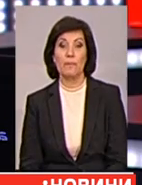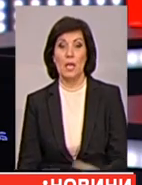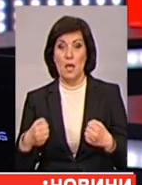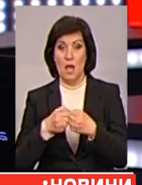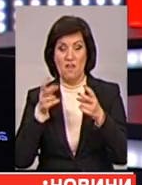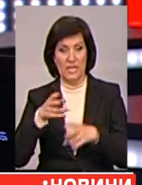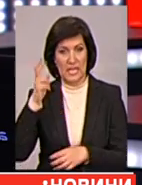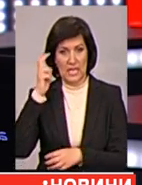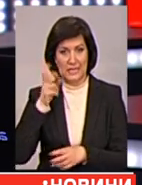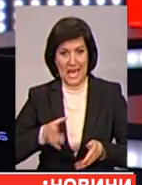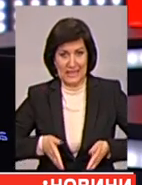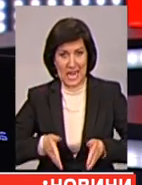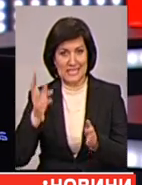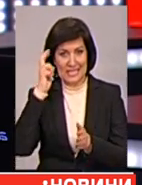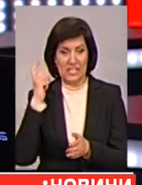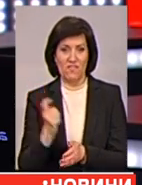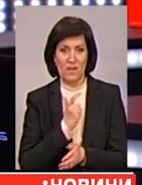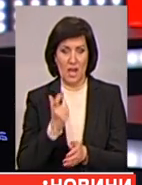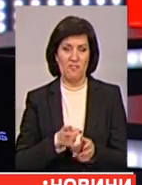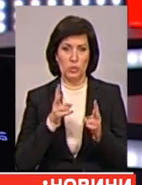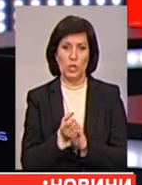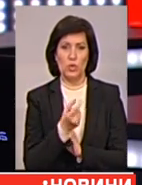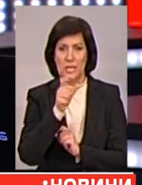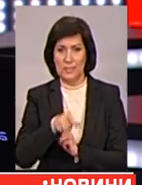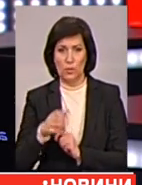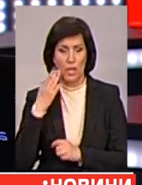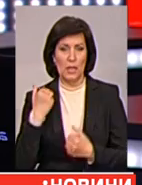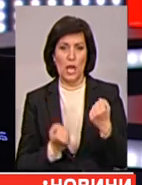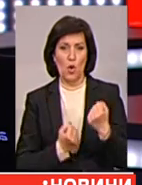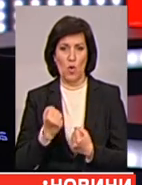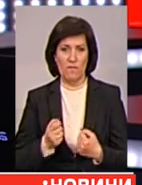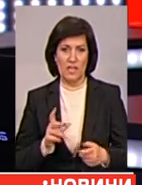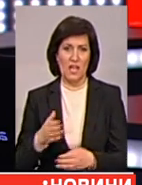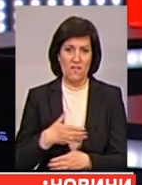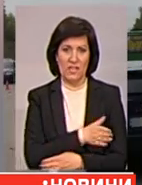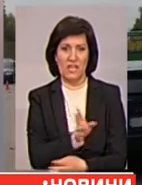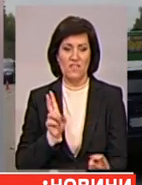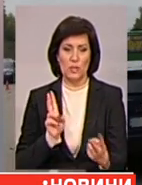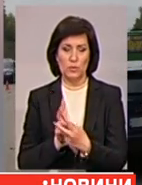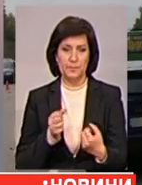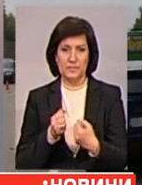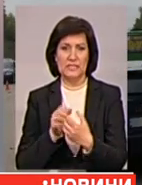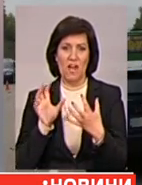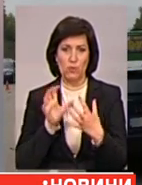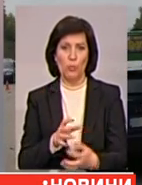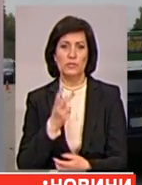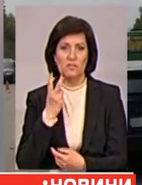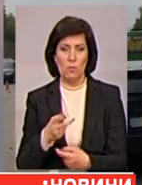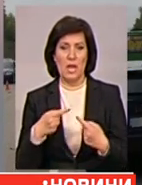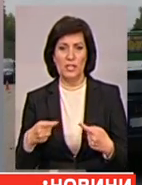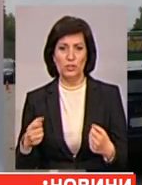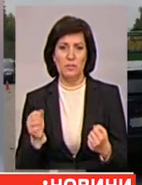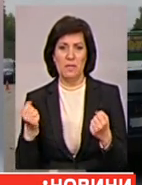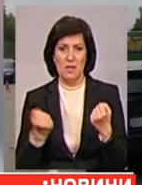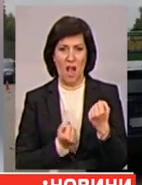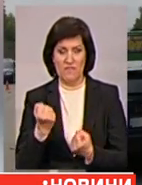Аварія на трасі Київ-Харків. Постраждало 11 людей. Легковик виїхав на зустрічну смугу і зіткнувся з автобусом та двома іншими